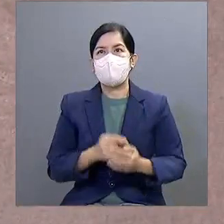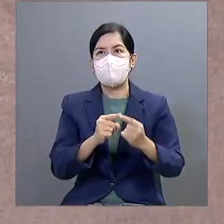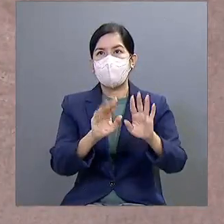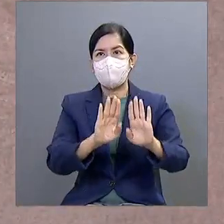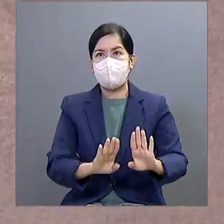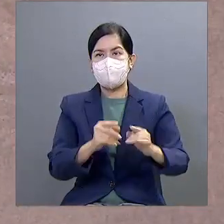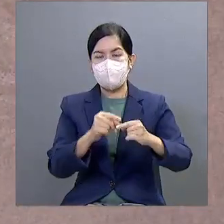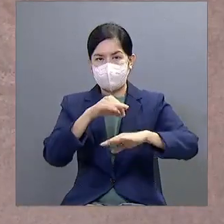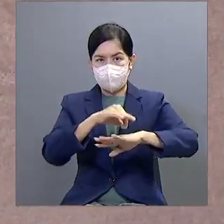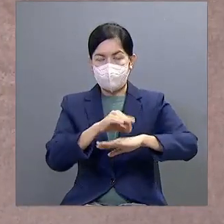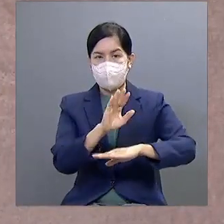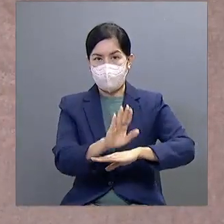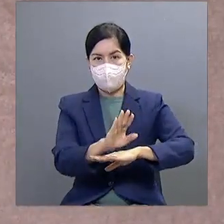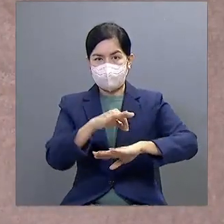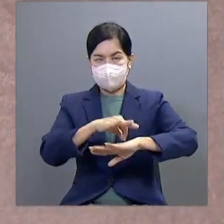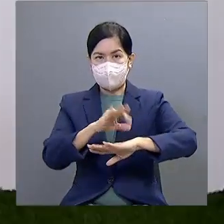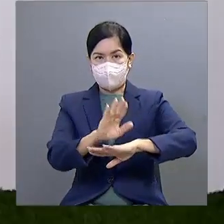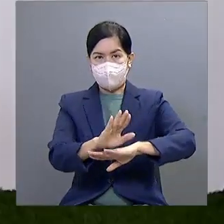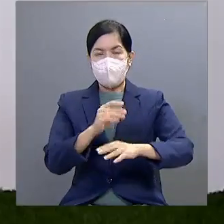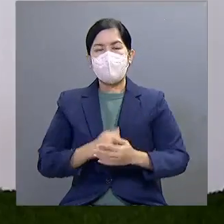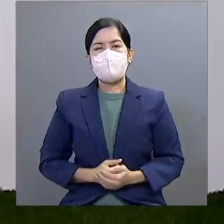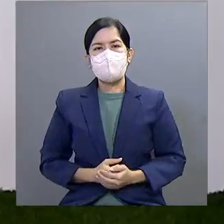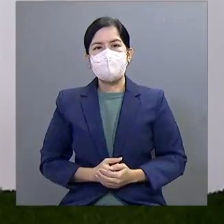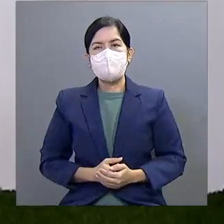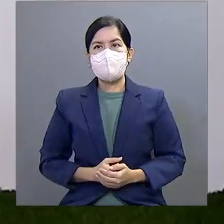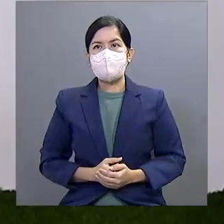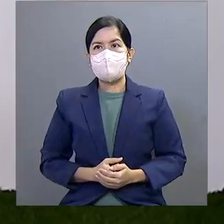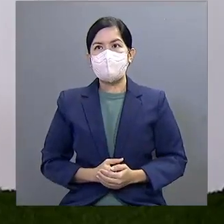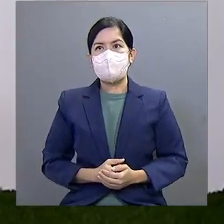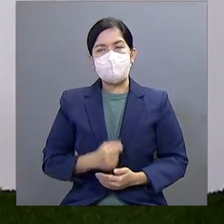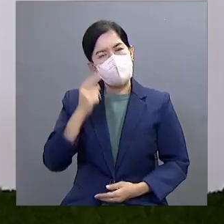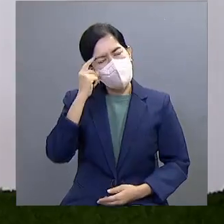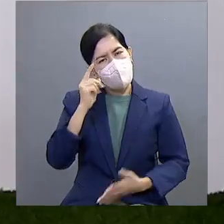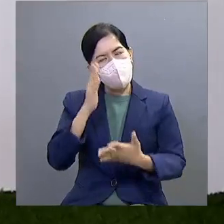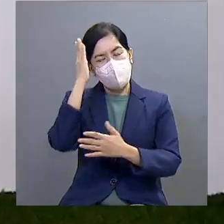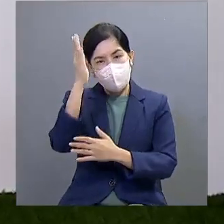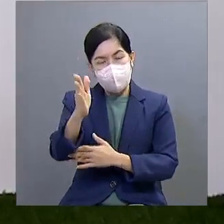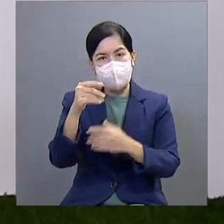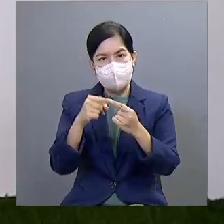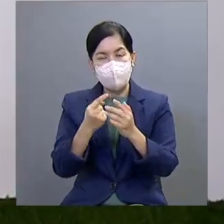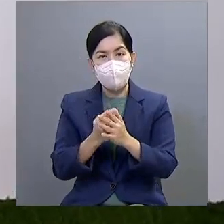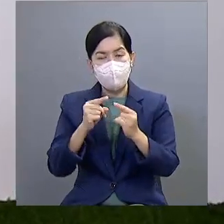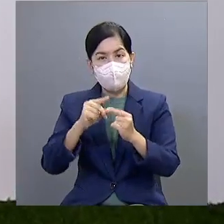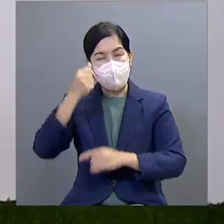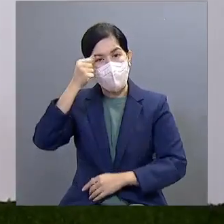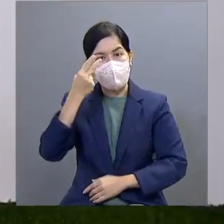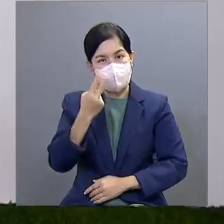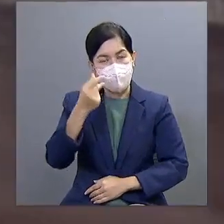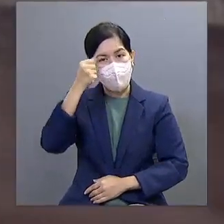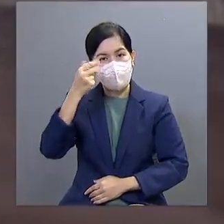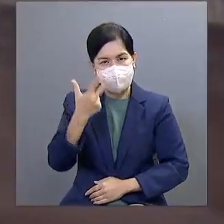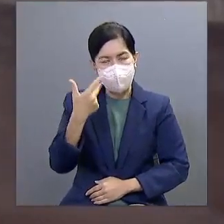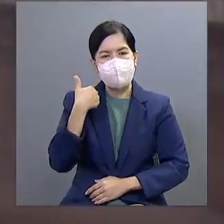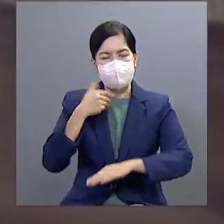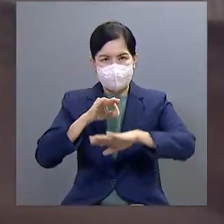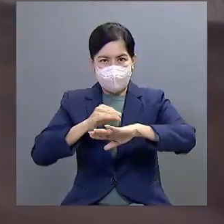นนะคะแล้วก็อีกสักวันพรุ่งนี้นะคะแล้วก็ทำซ้ำทุกๆ 2-3 วันจนกลิ่นในบริเวณนี้มัน